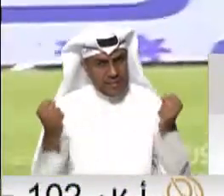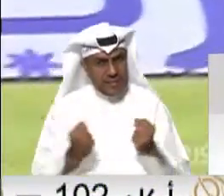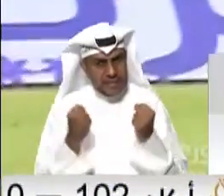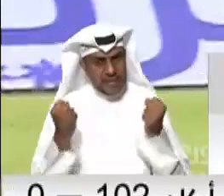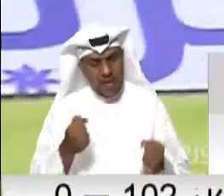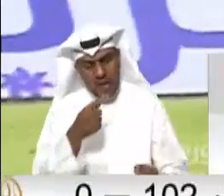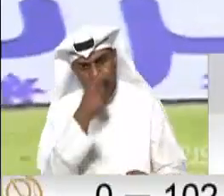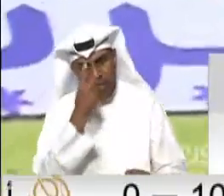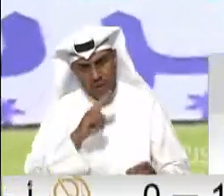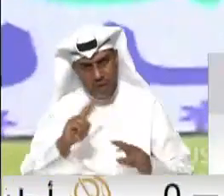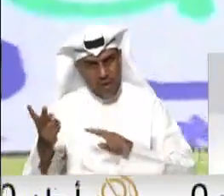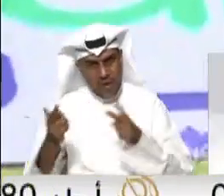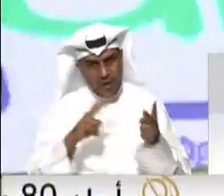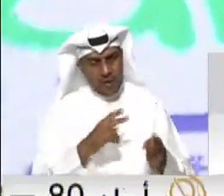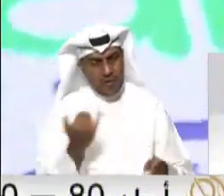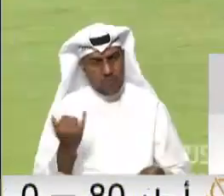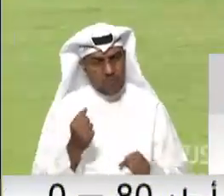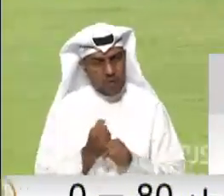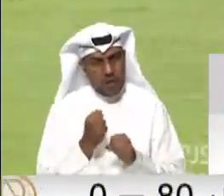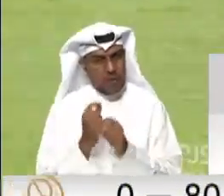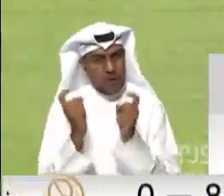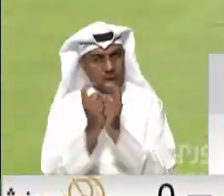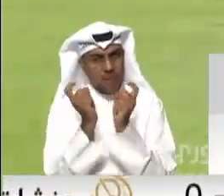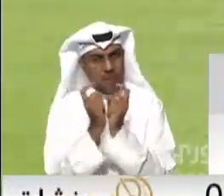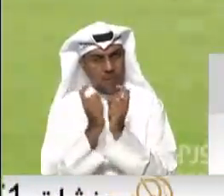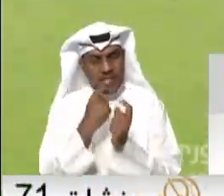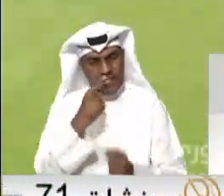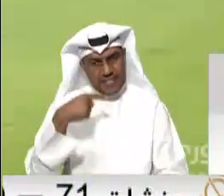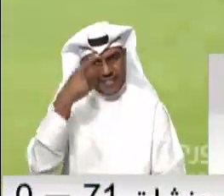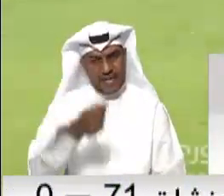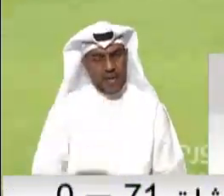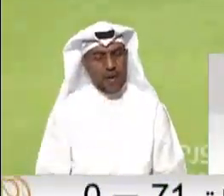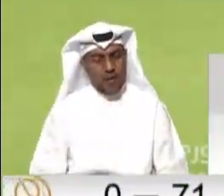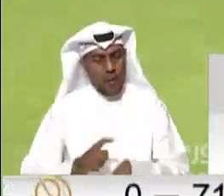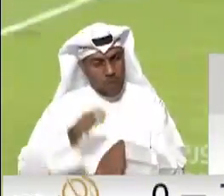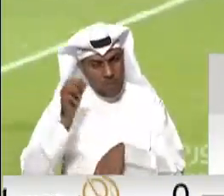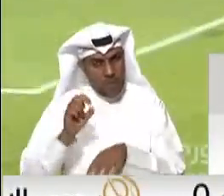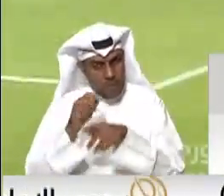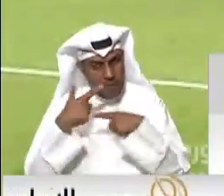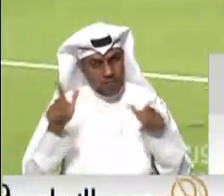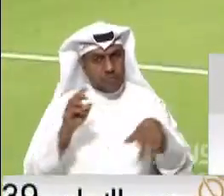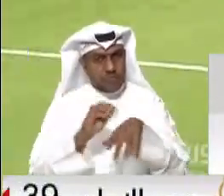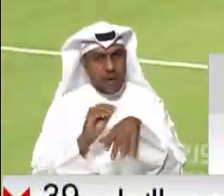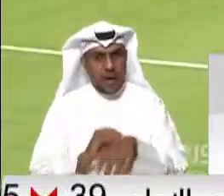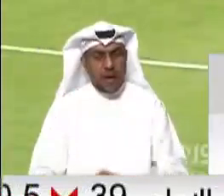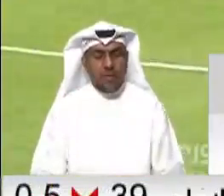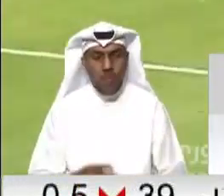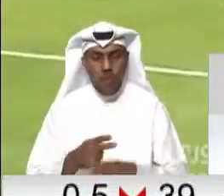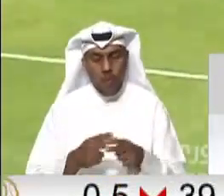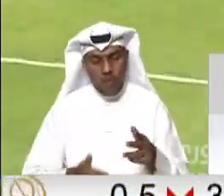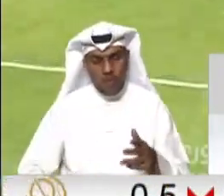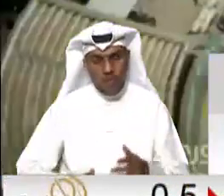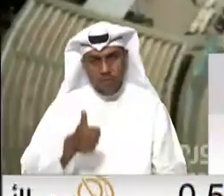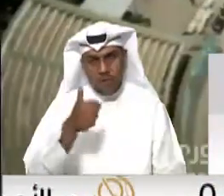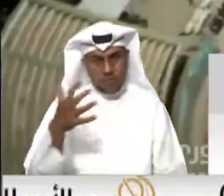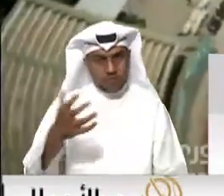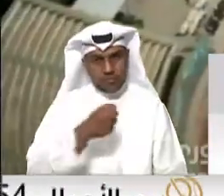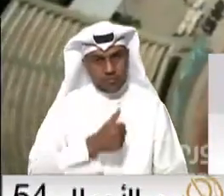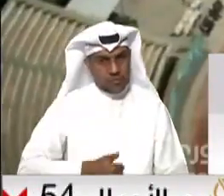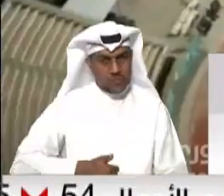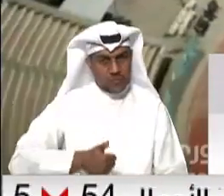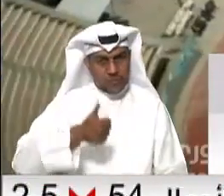ارتباطات كثيره للمنتخبات للاستحقاقات المقبله اشار الى ان فريق الكويت حصد لقد الدوري الممتاز لموسم الحالي